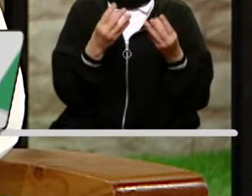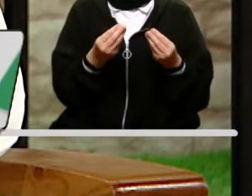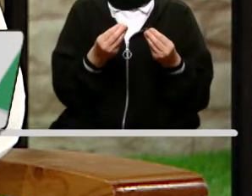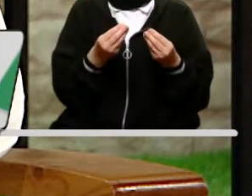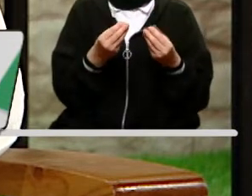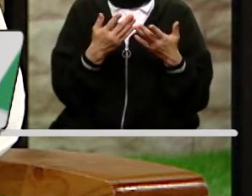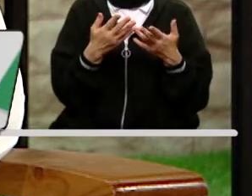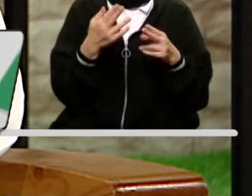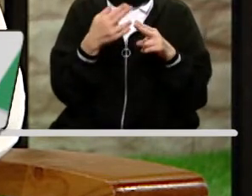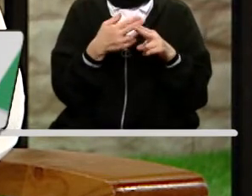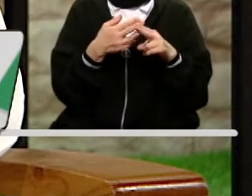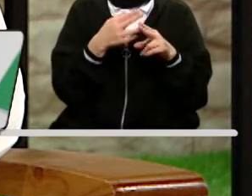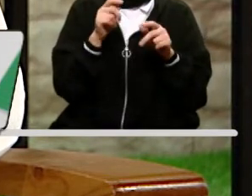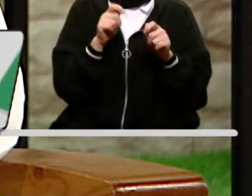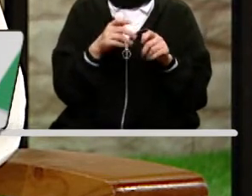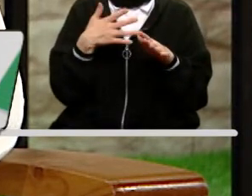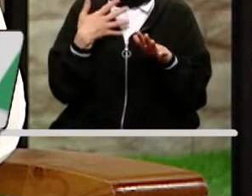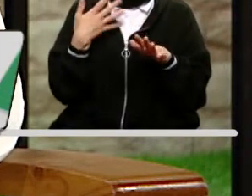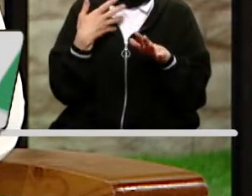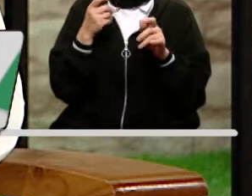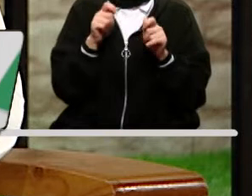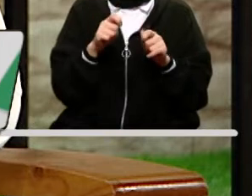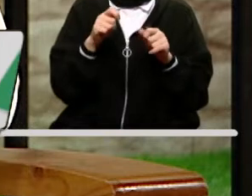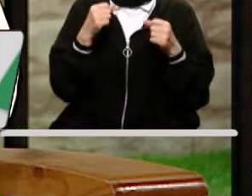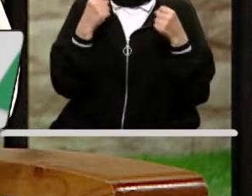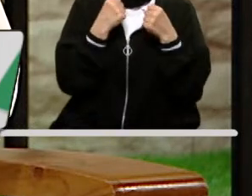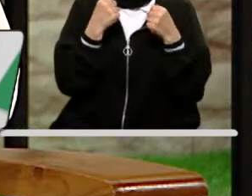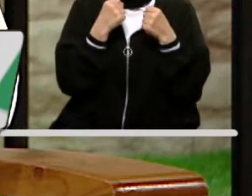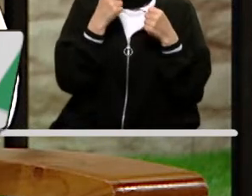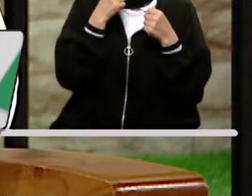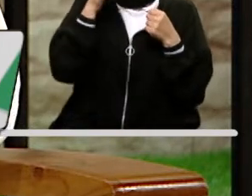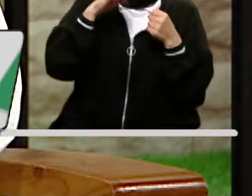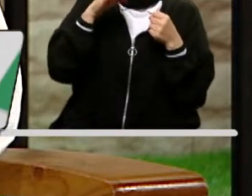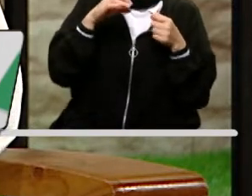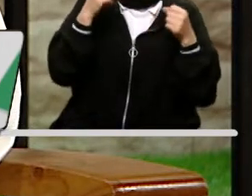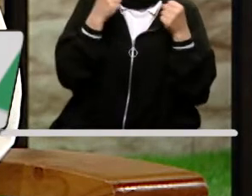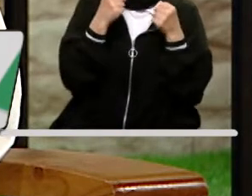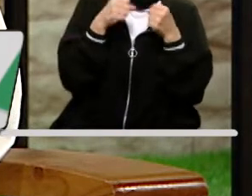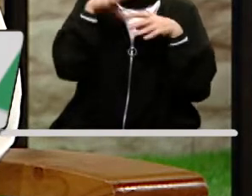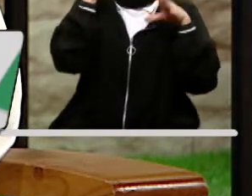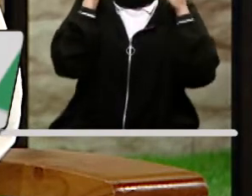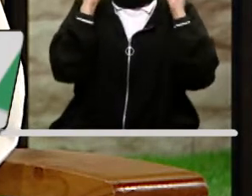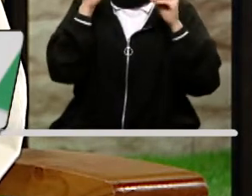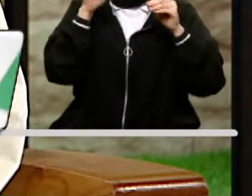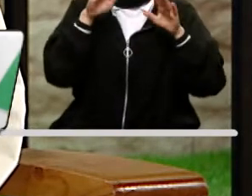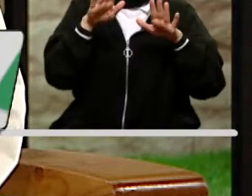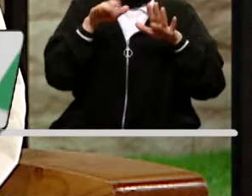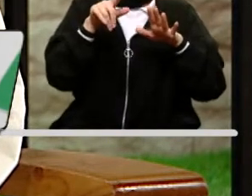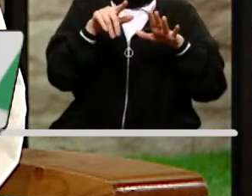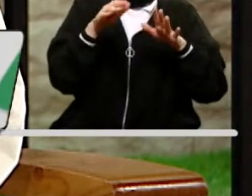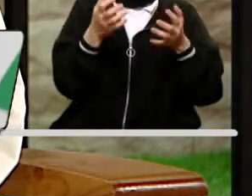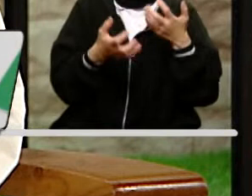Biraz deneyimlemeler daha evet merak ettik. Kışın üşümeyi öğrendik. Eve gelince soba başında ellerimiz titrese de onu